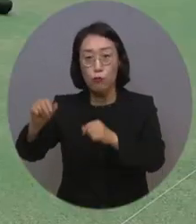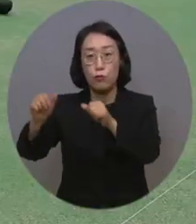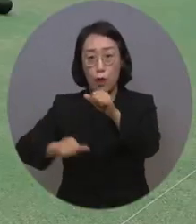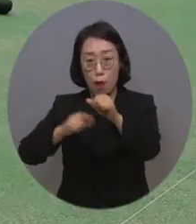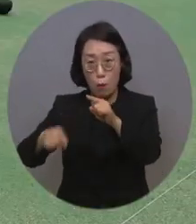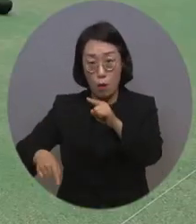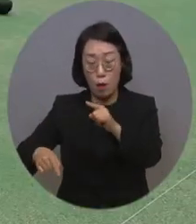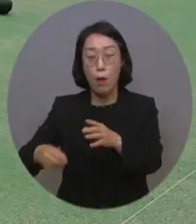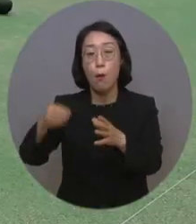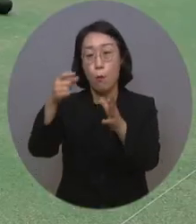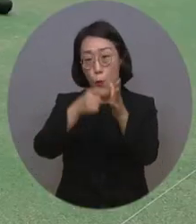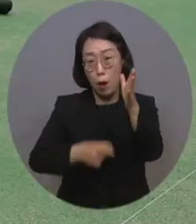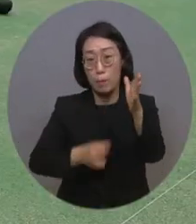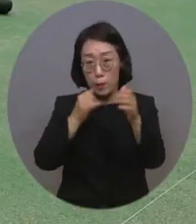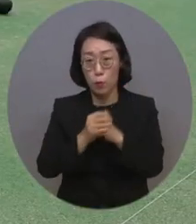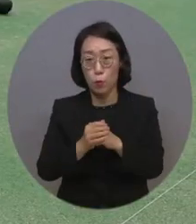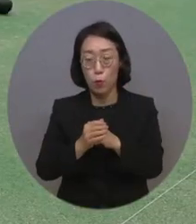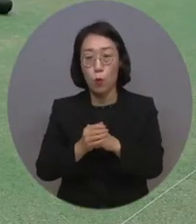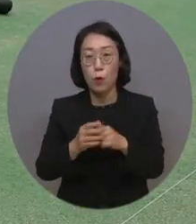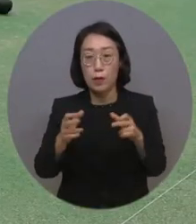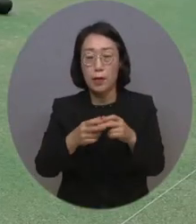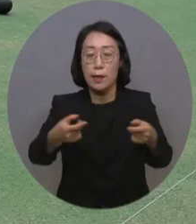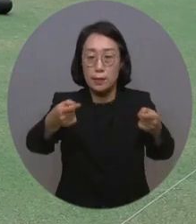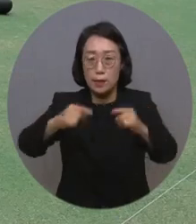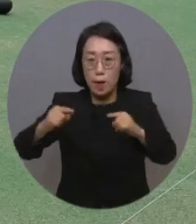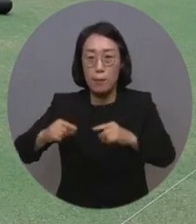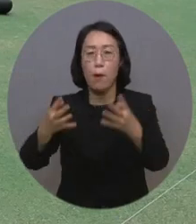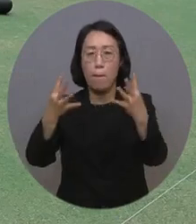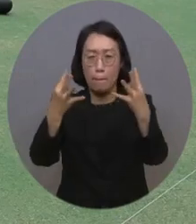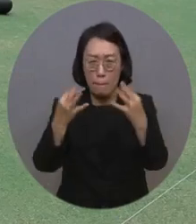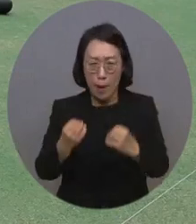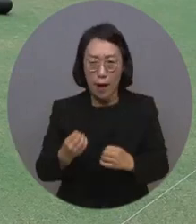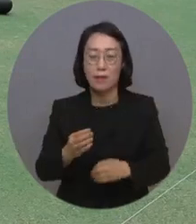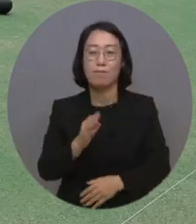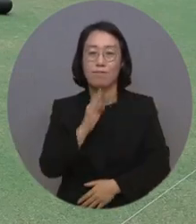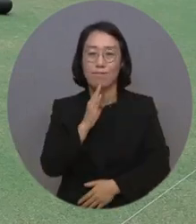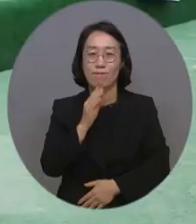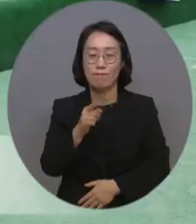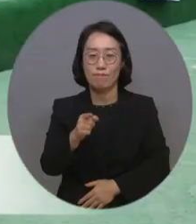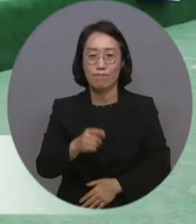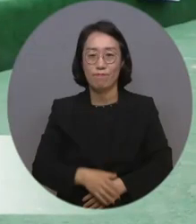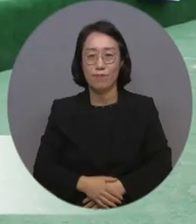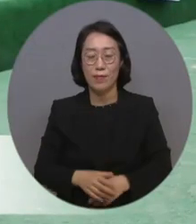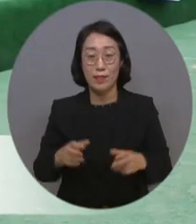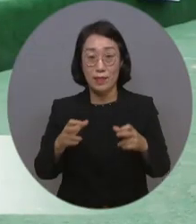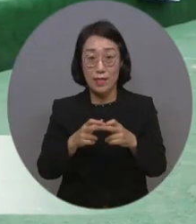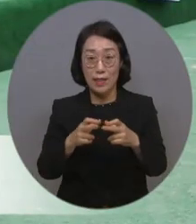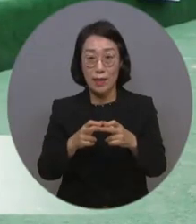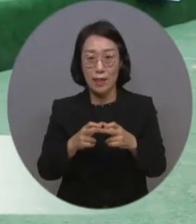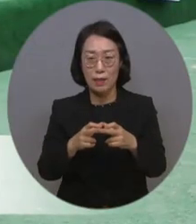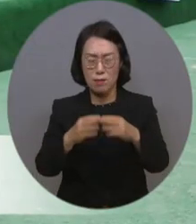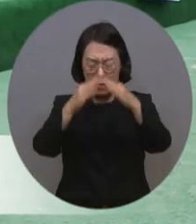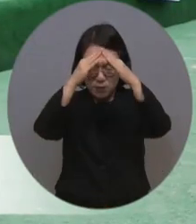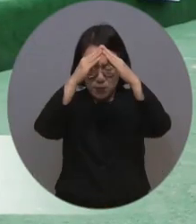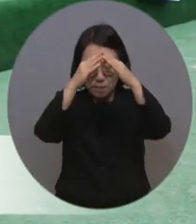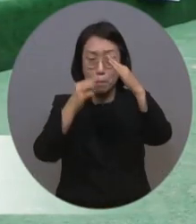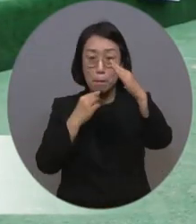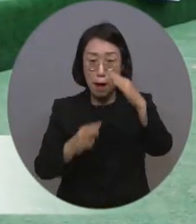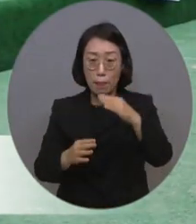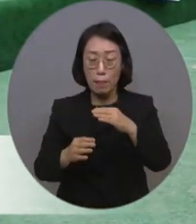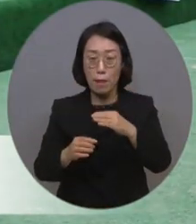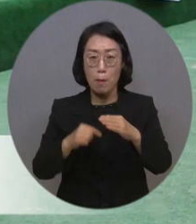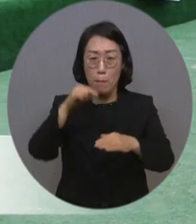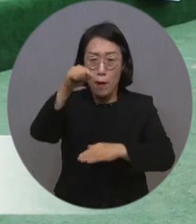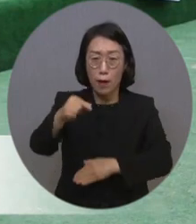가장 활발히 운영되는 장애인 생활체육 종목 가운데 하나입니다 장애인이냐 집안에서 활동을 못